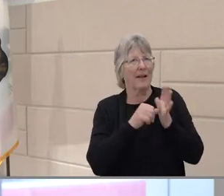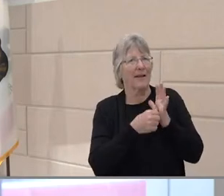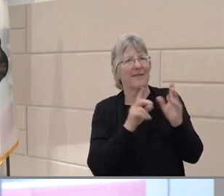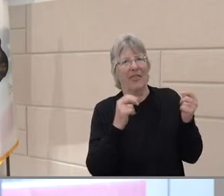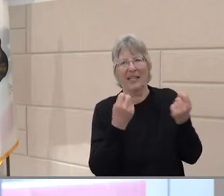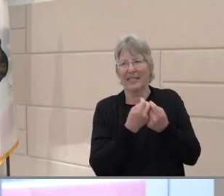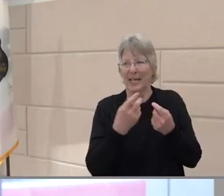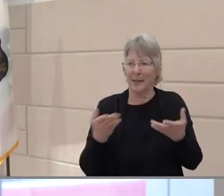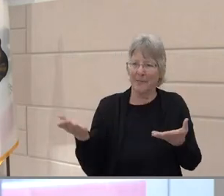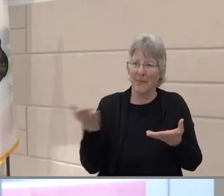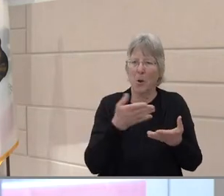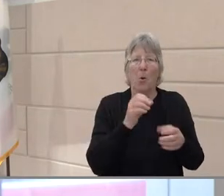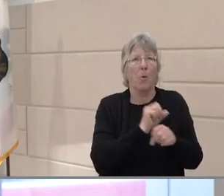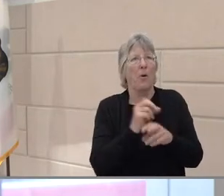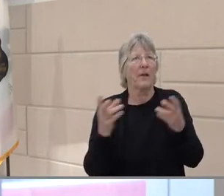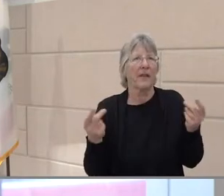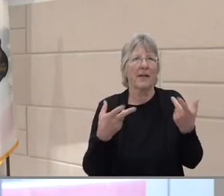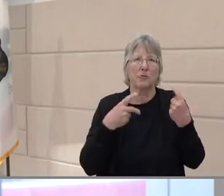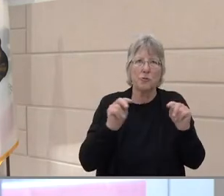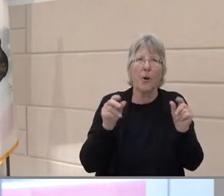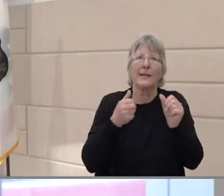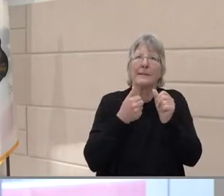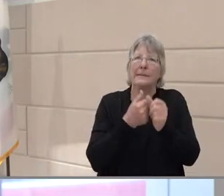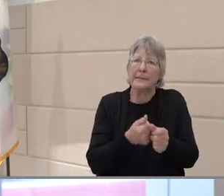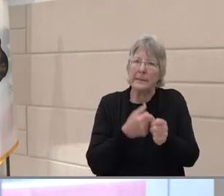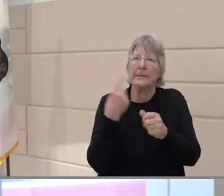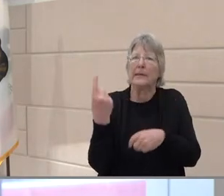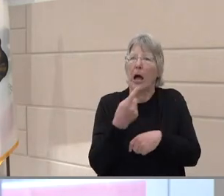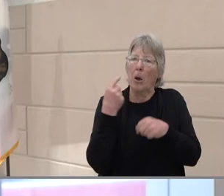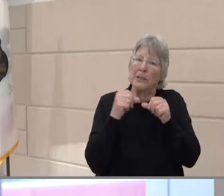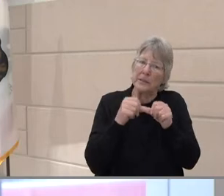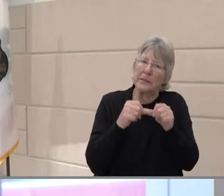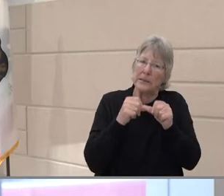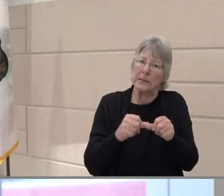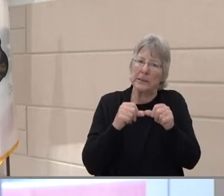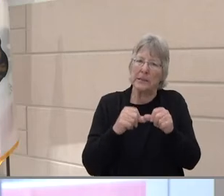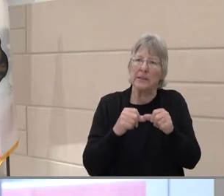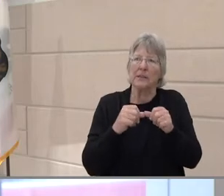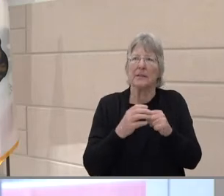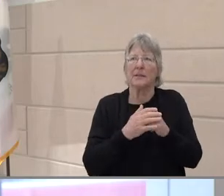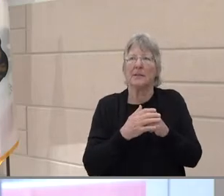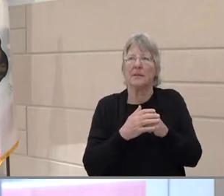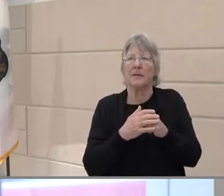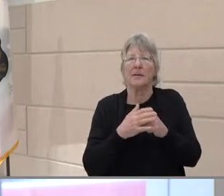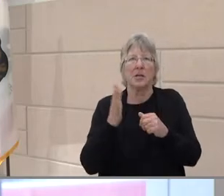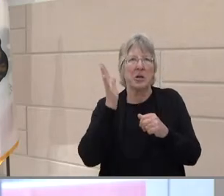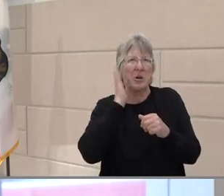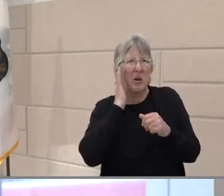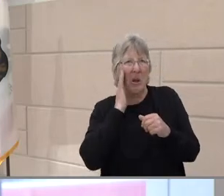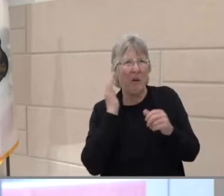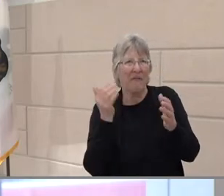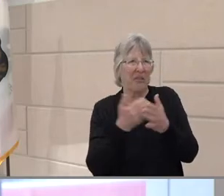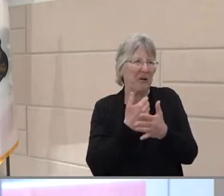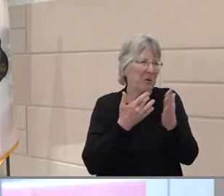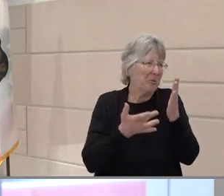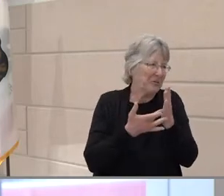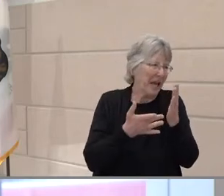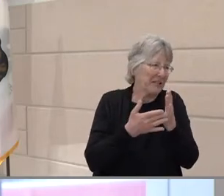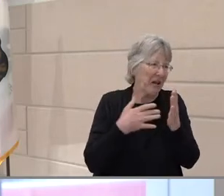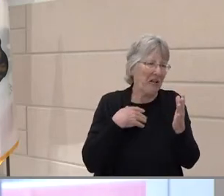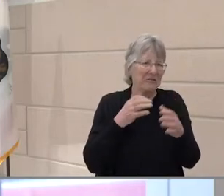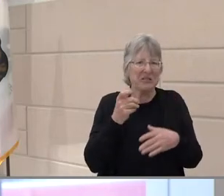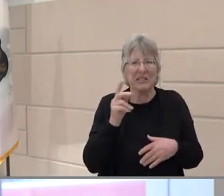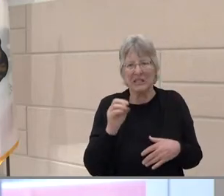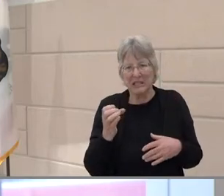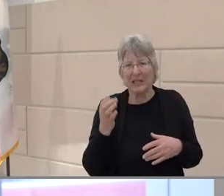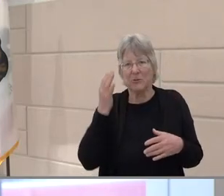ពកែប្រែភាពផ្លាស់ប្ដូរដូច្នេះគឺថានៅពេលដែលយើងប្រឹងប្រែងធ្វើឲ្យវាសម